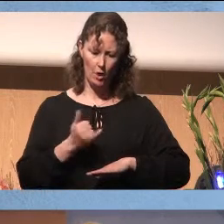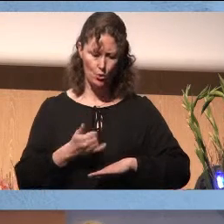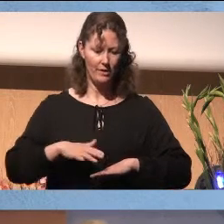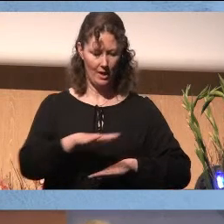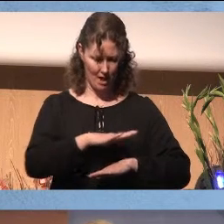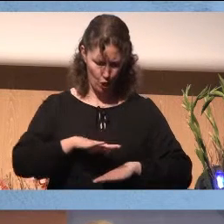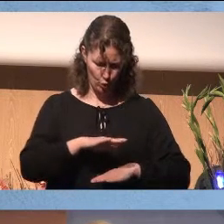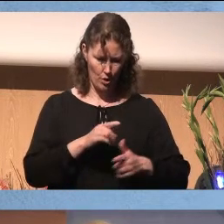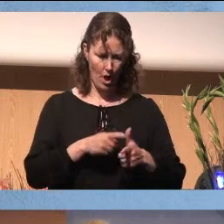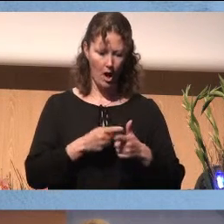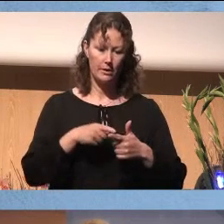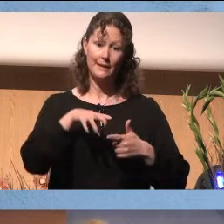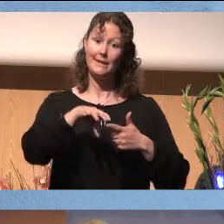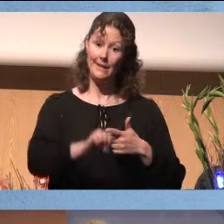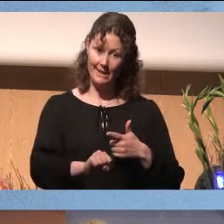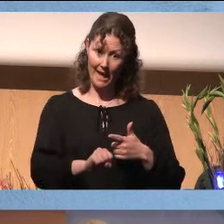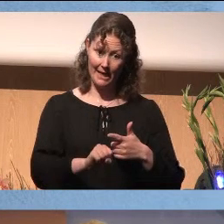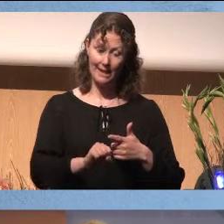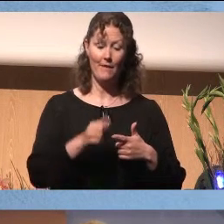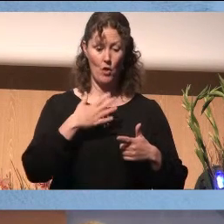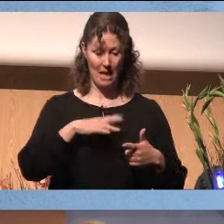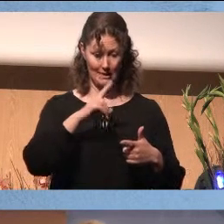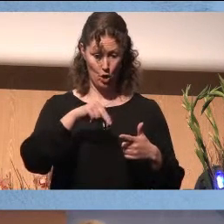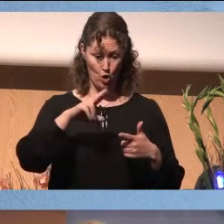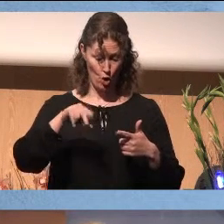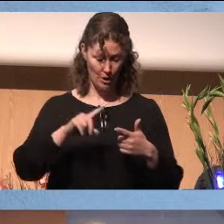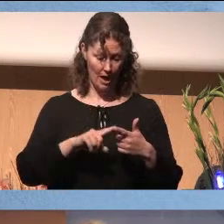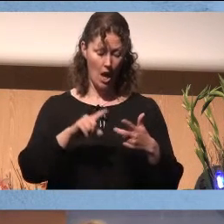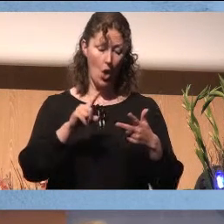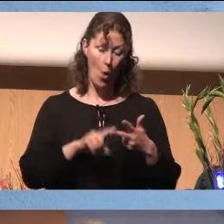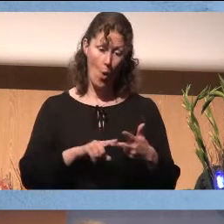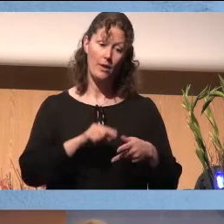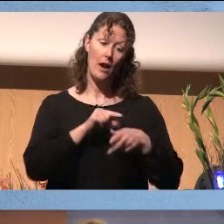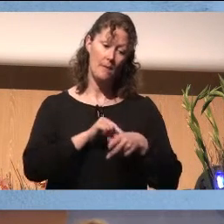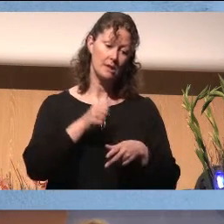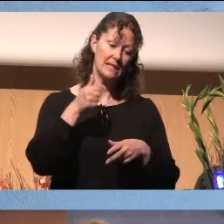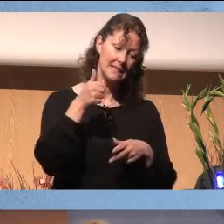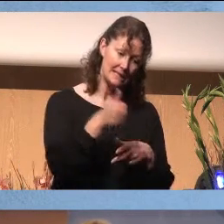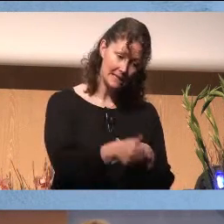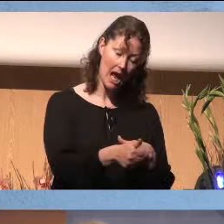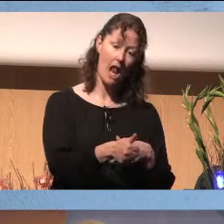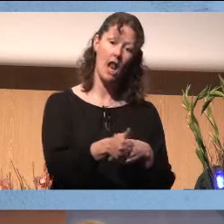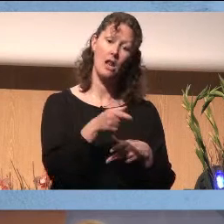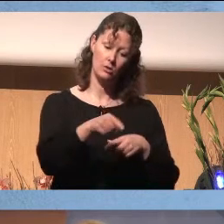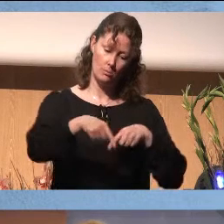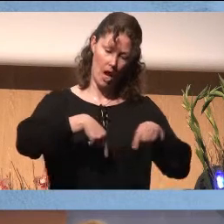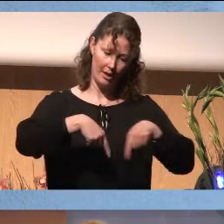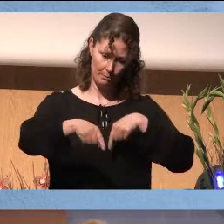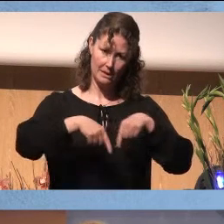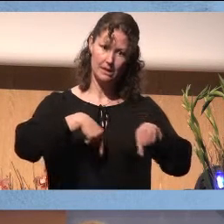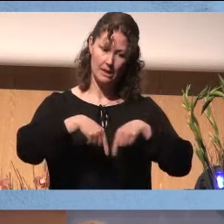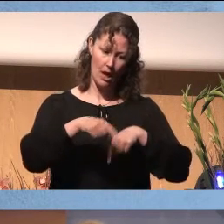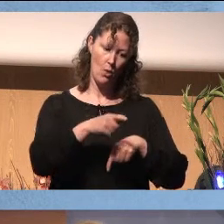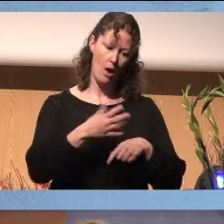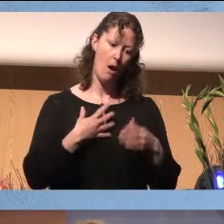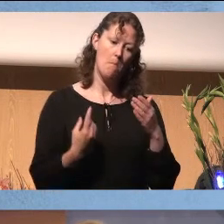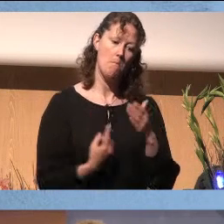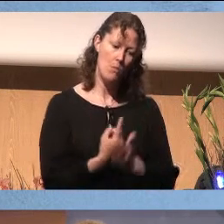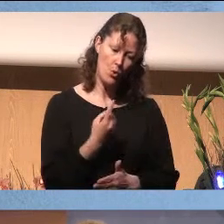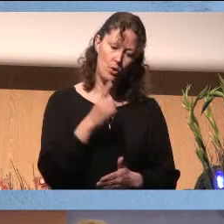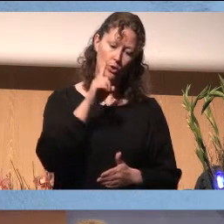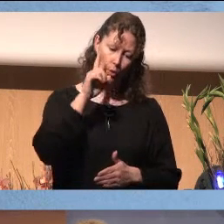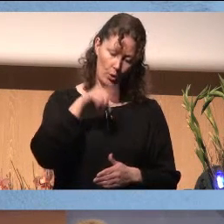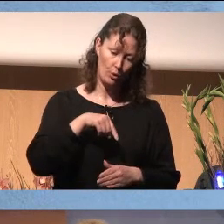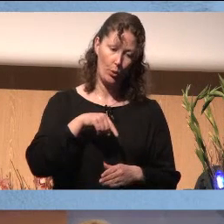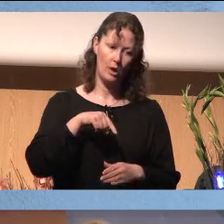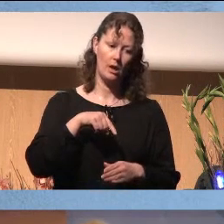nasjonalt, det tilgjengelig på Helse Norge, og det pasienten selv som administrerer og har mulighet til å